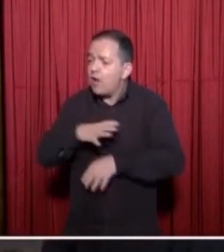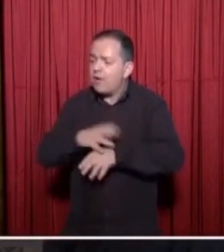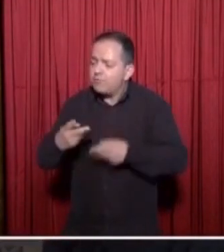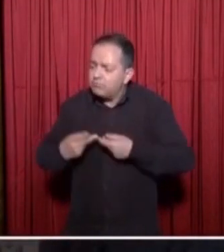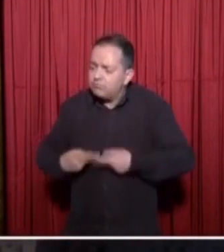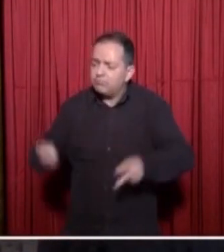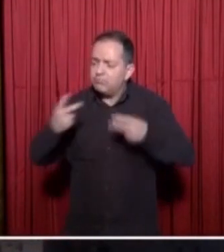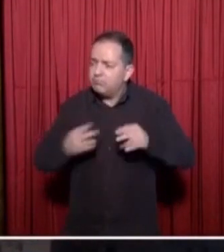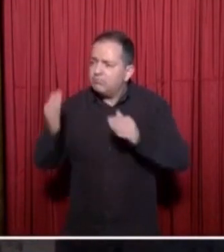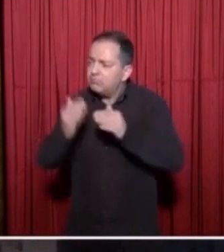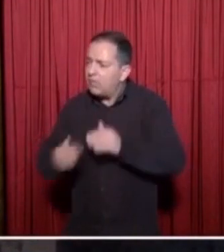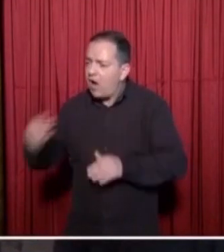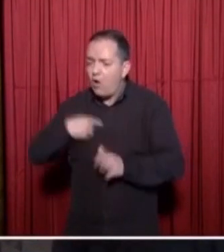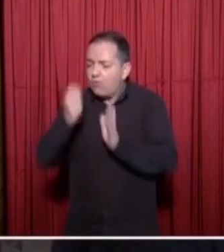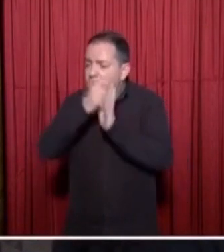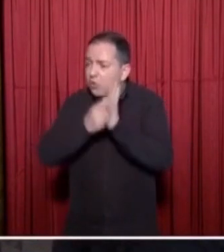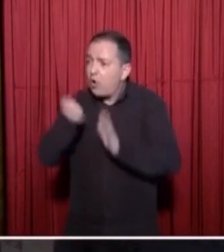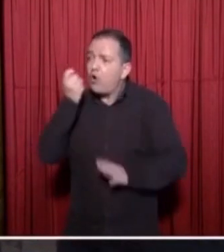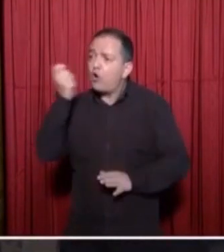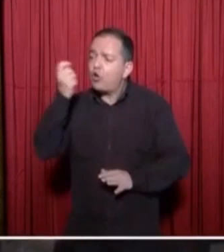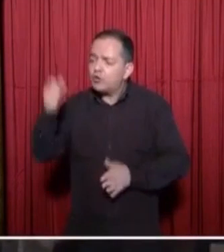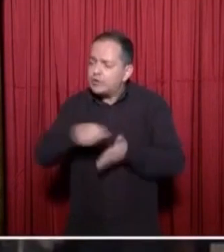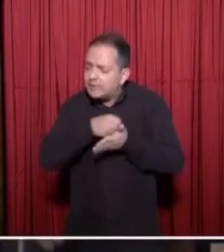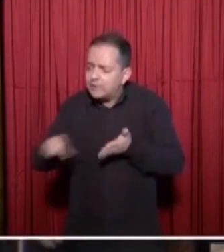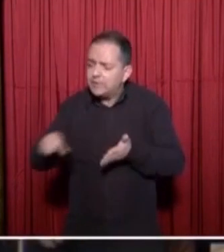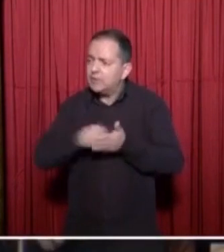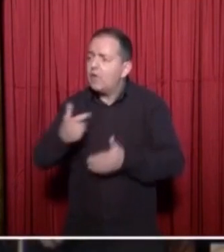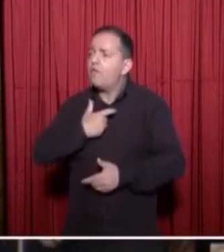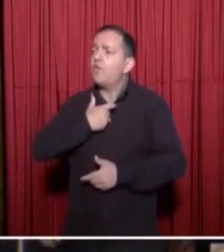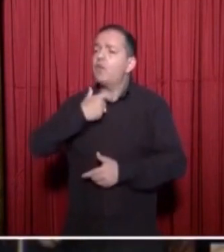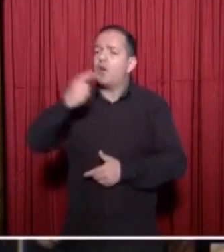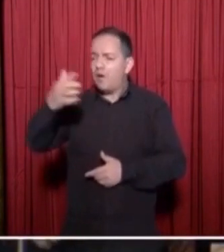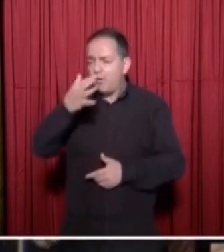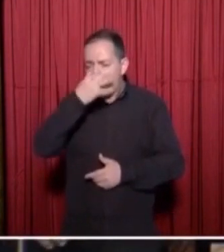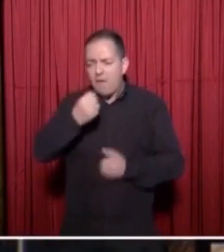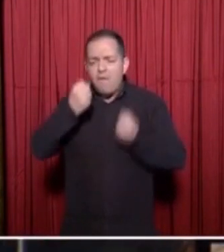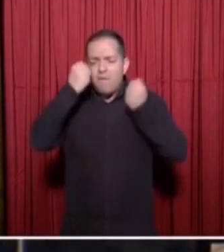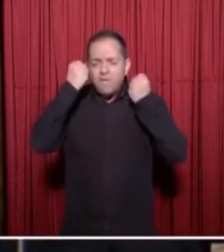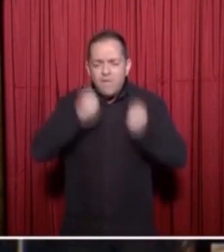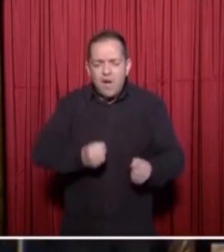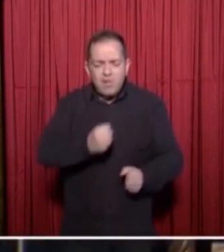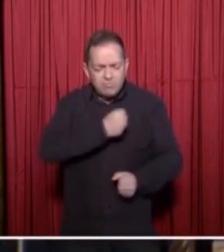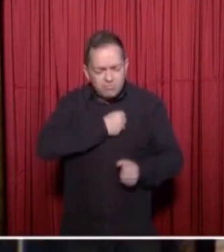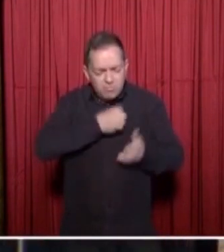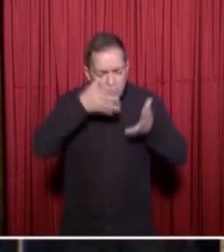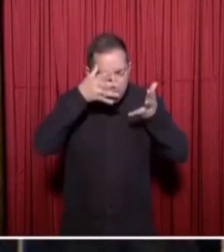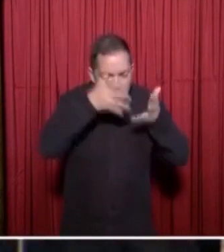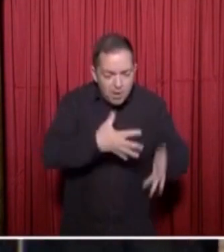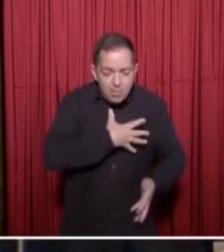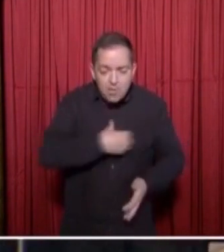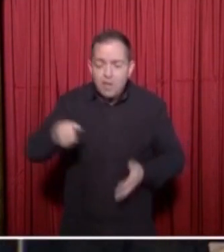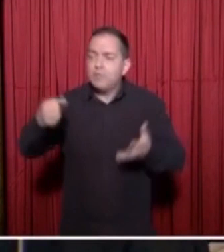ως δεσπότης παράσκης των οφνημάτων κράζων της σωτήρ, εκ του βορβόρου των έργων μου ρίσε